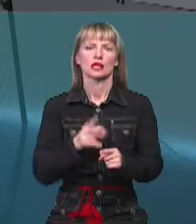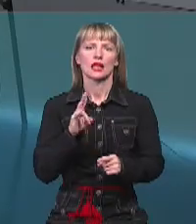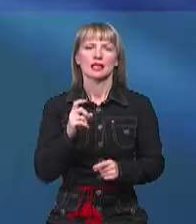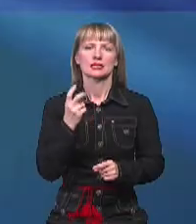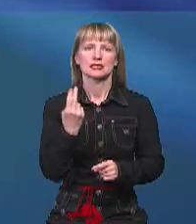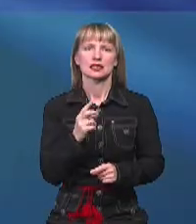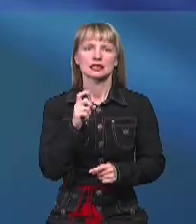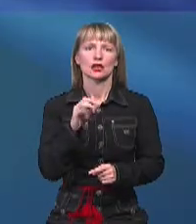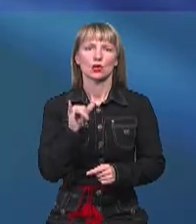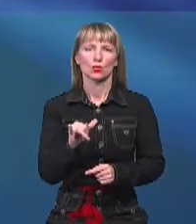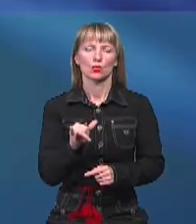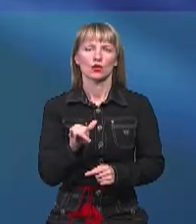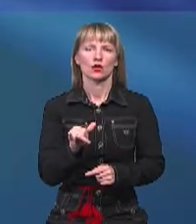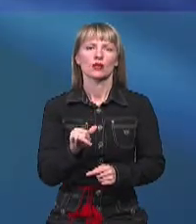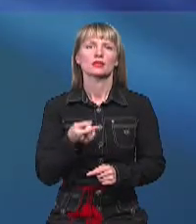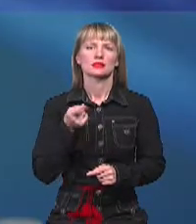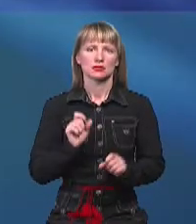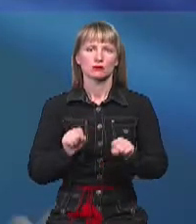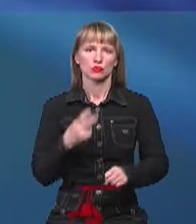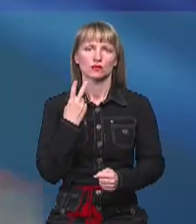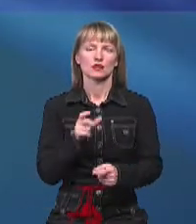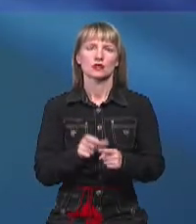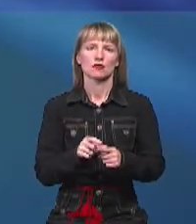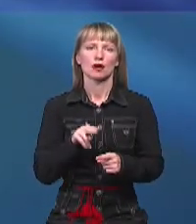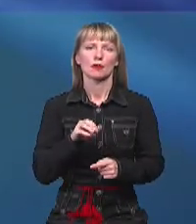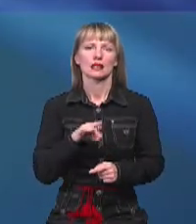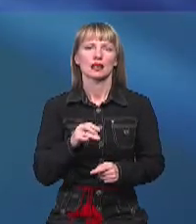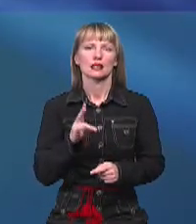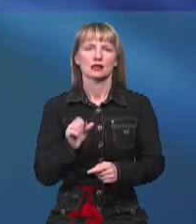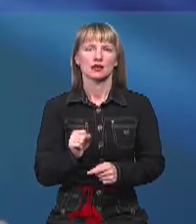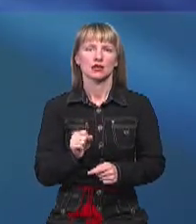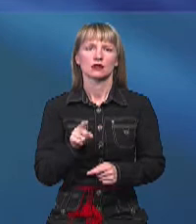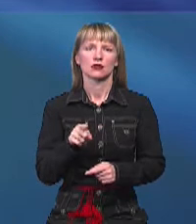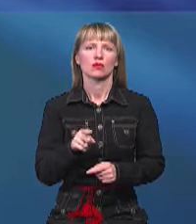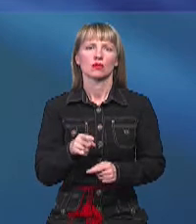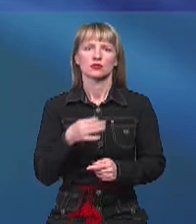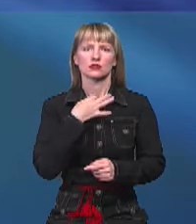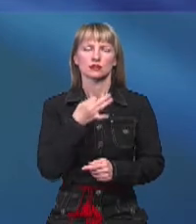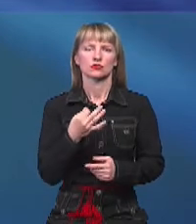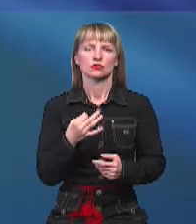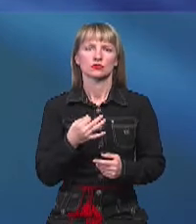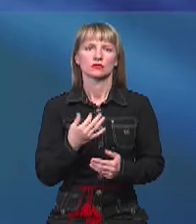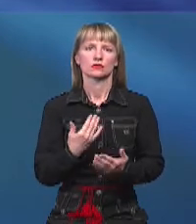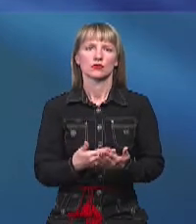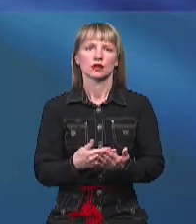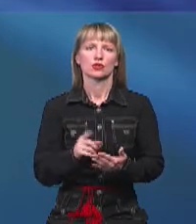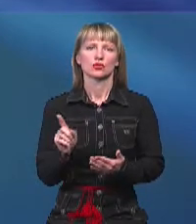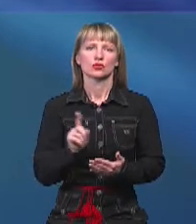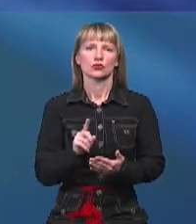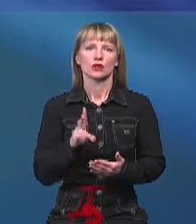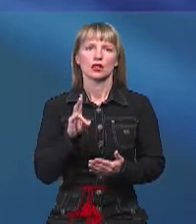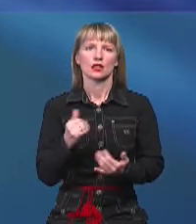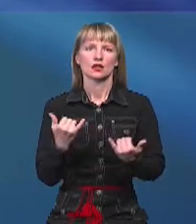НСЗУ. Оскільки дійсно можна підтвердити слова Олега Петренка, на нього пошлюся, скажімо так, що